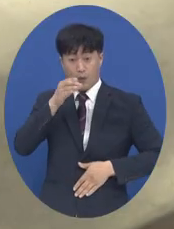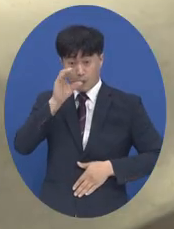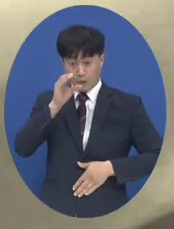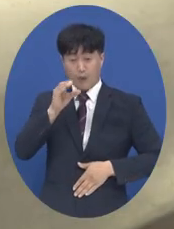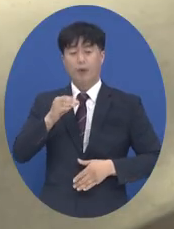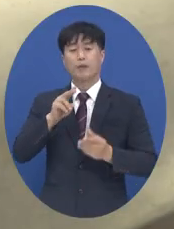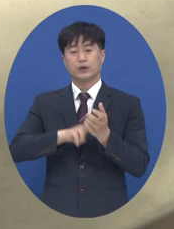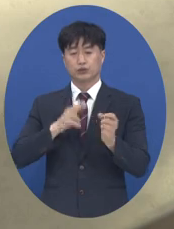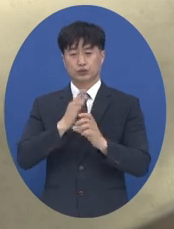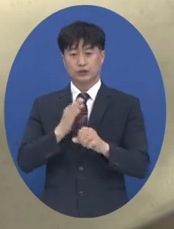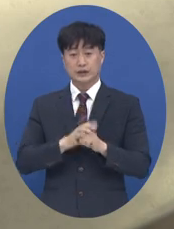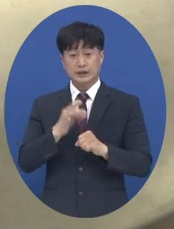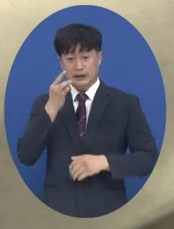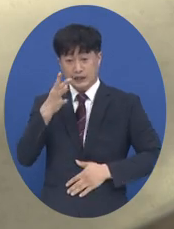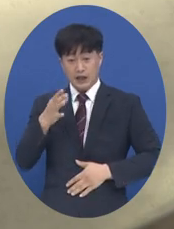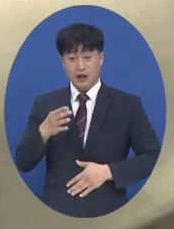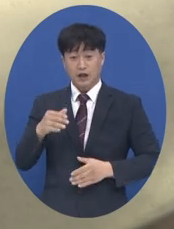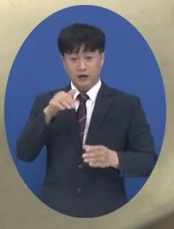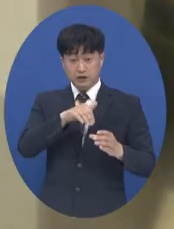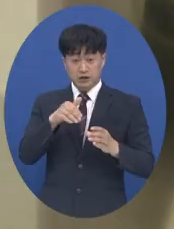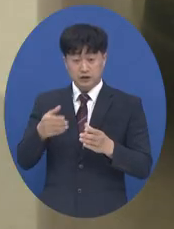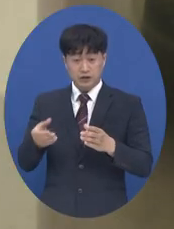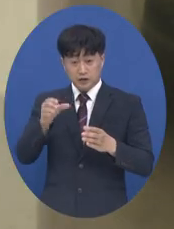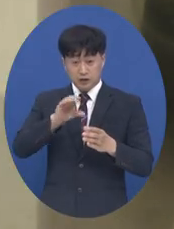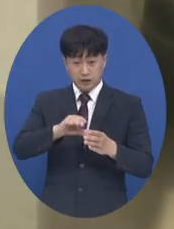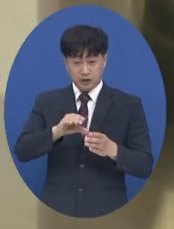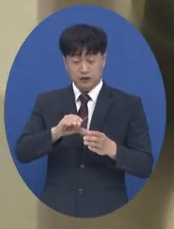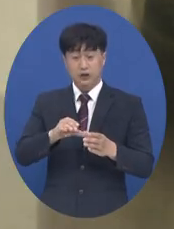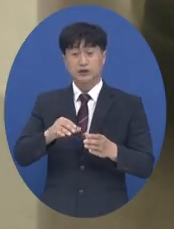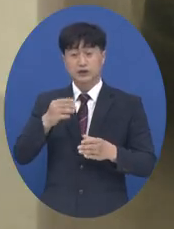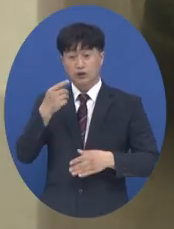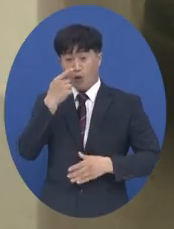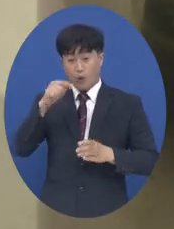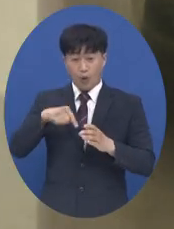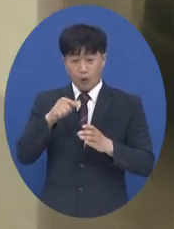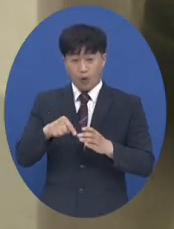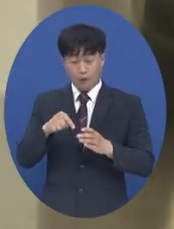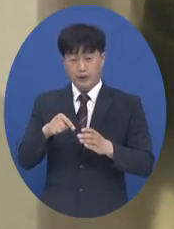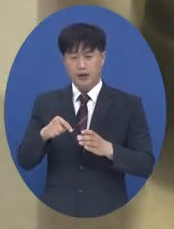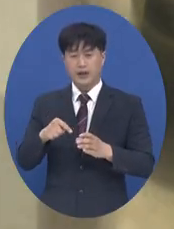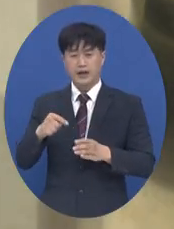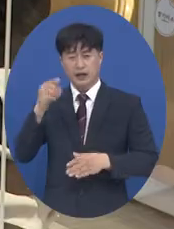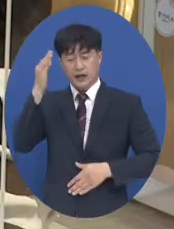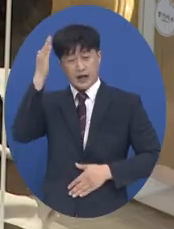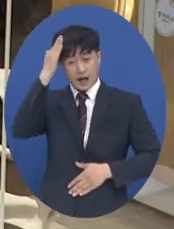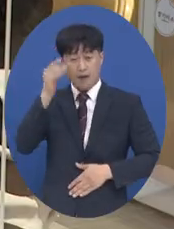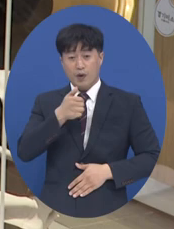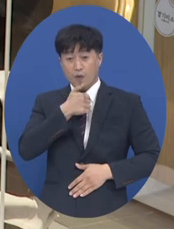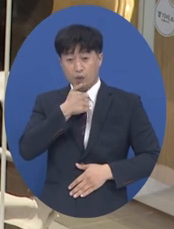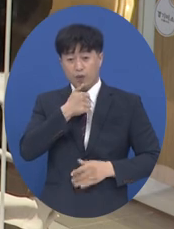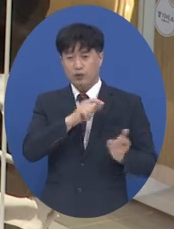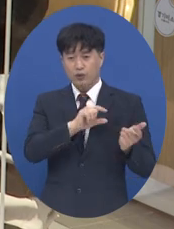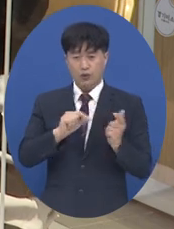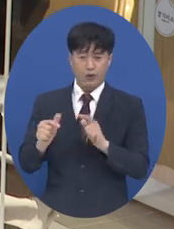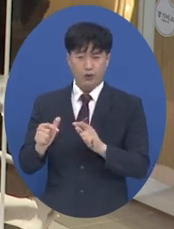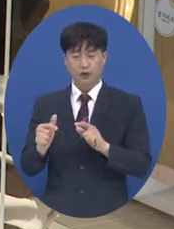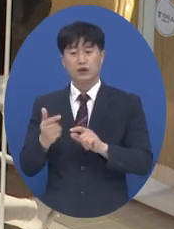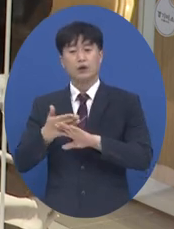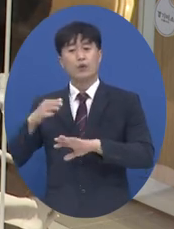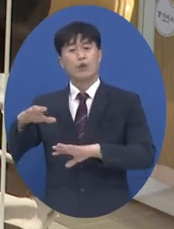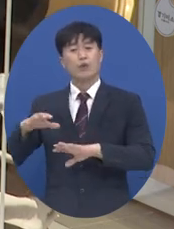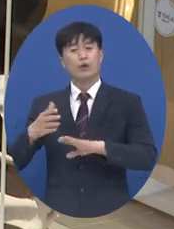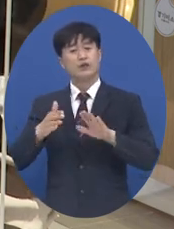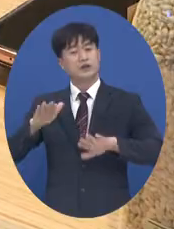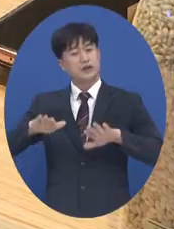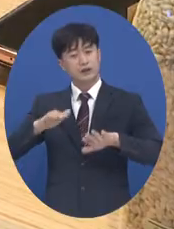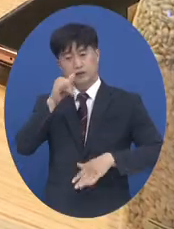팝니다. 쌀이 들어간 커피인 금쌀 라떼부터 흑임자 라떼, 미숫가루 등 메뉴도 여느 카페와는